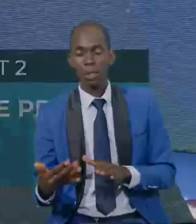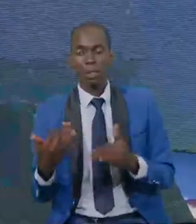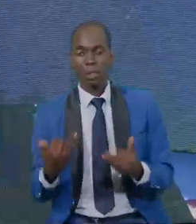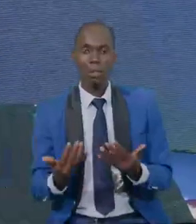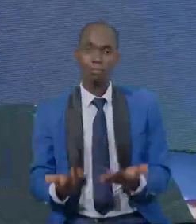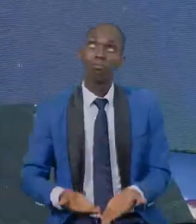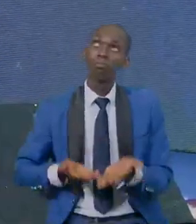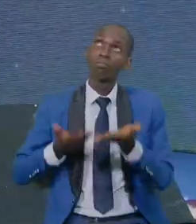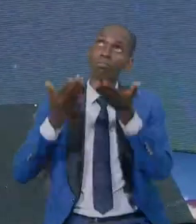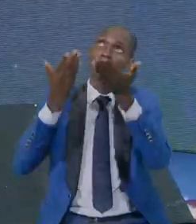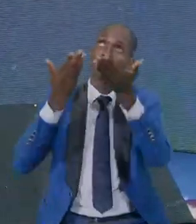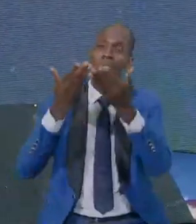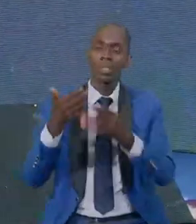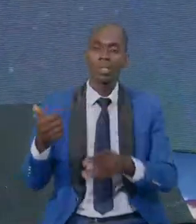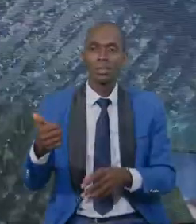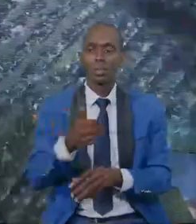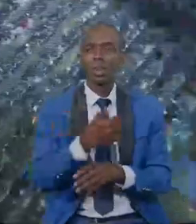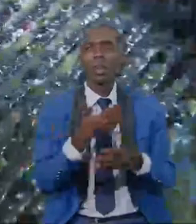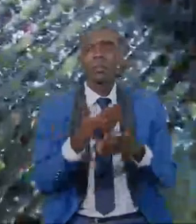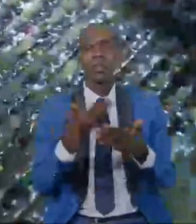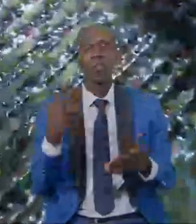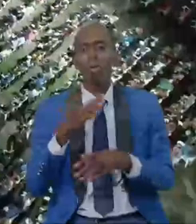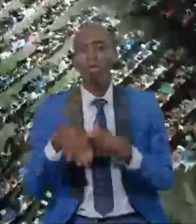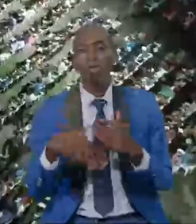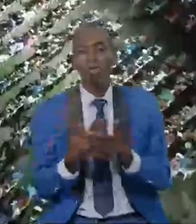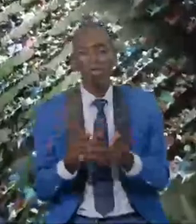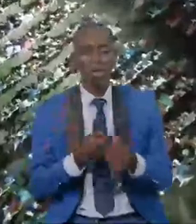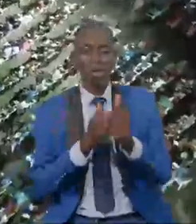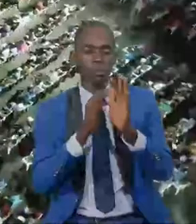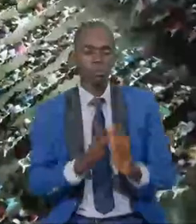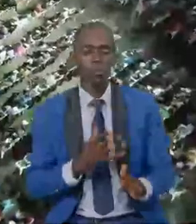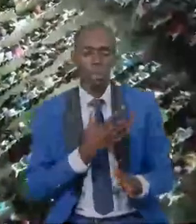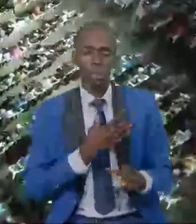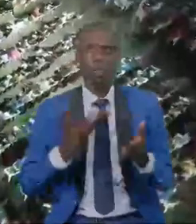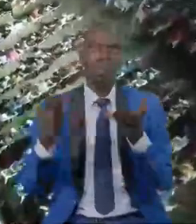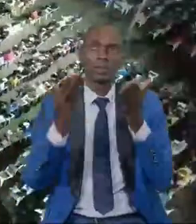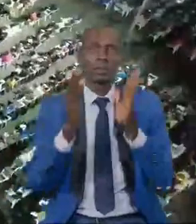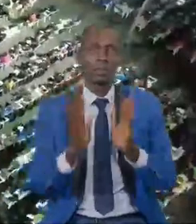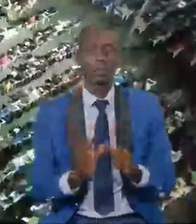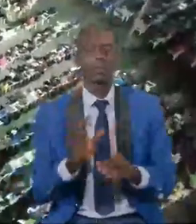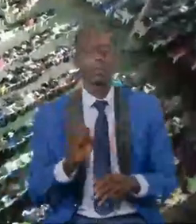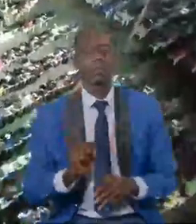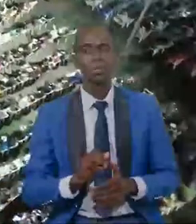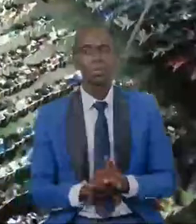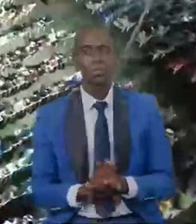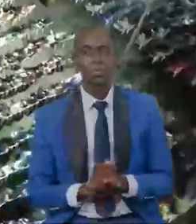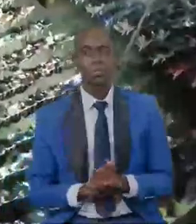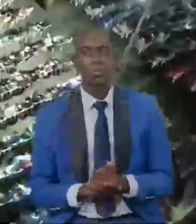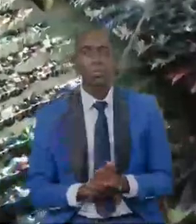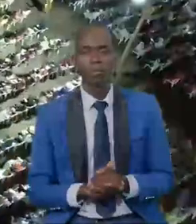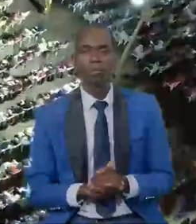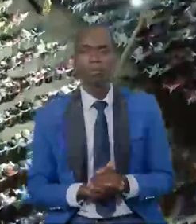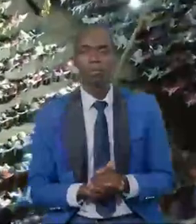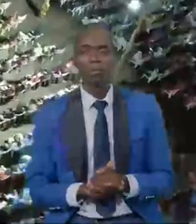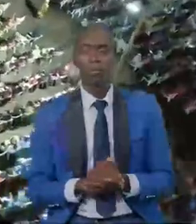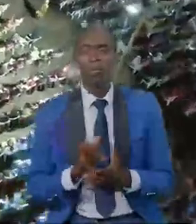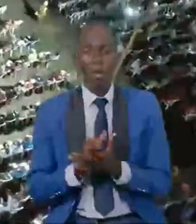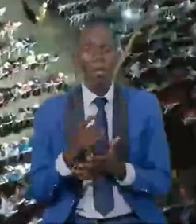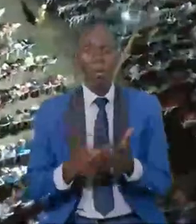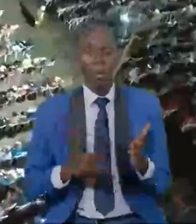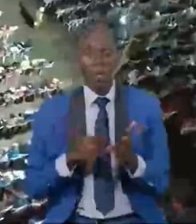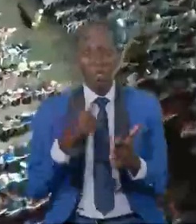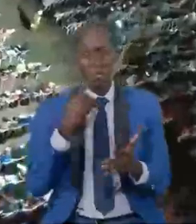his apostles, before his servants. Lorsqu'il était ressuscité d'entre les morts, il s'était présenté à ses serviteurs, à